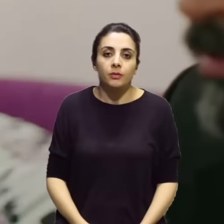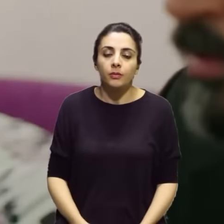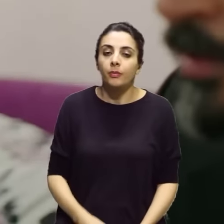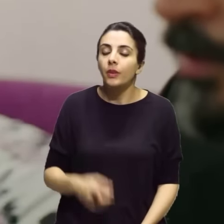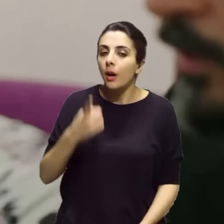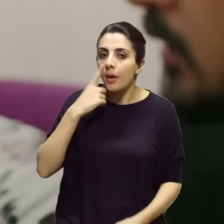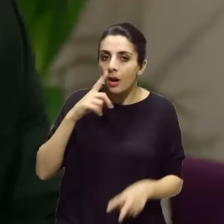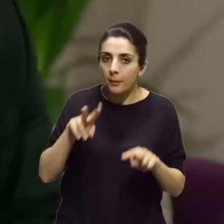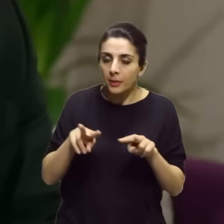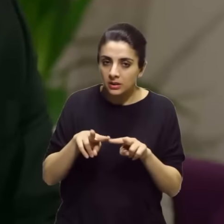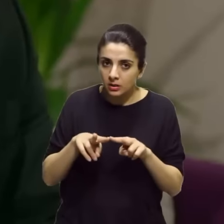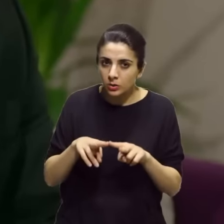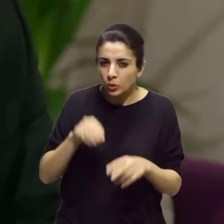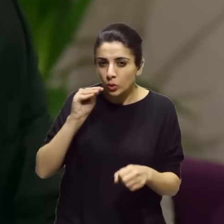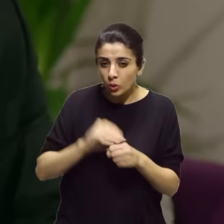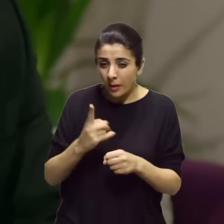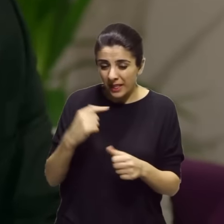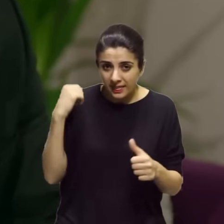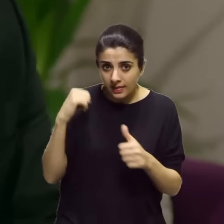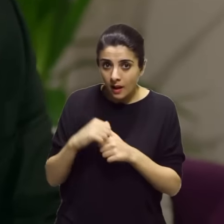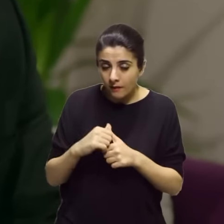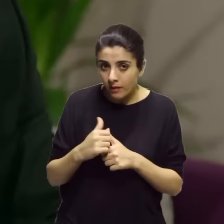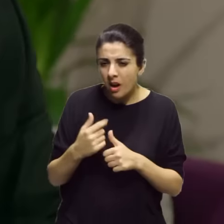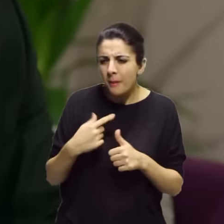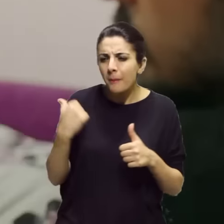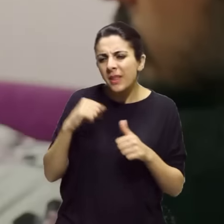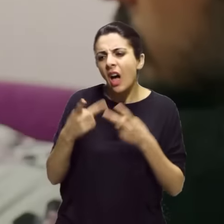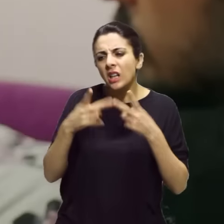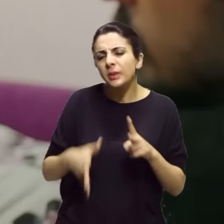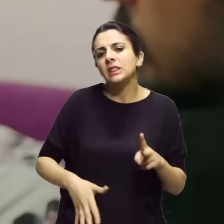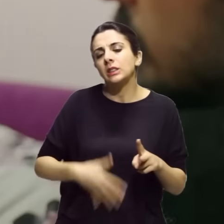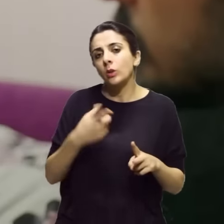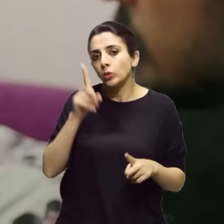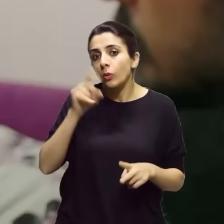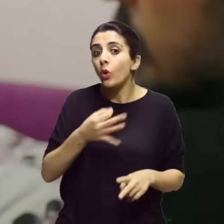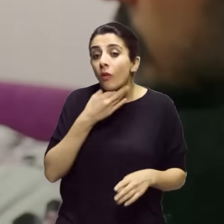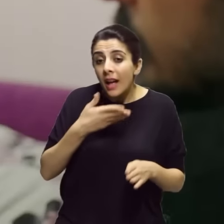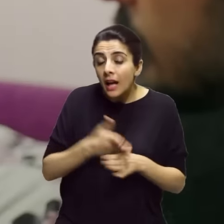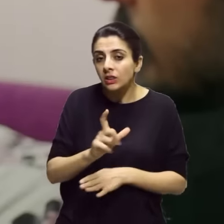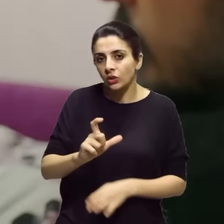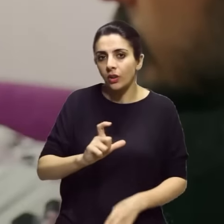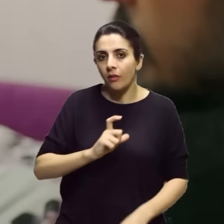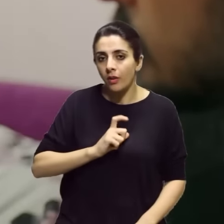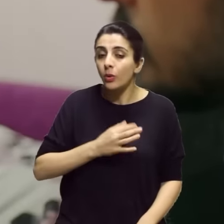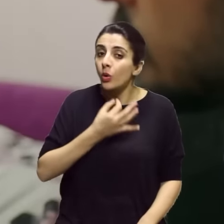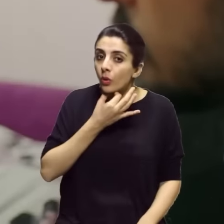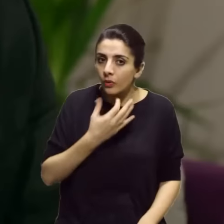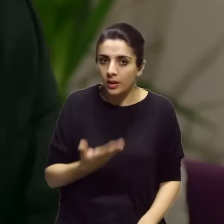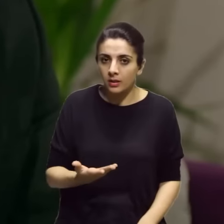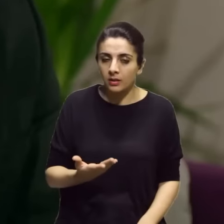Bak Mazhar. Son bir kez daha, bir daha hiç açılmamak üzere soruyorum. Ne olur bana gerçeği söyle, ne